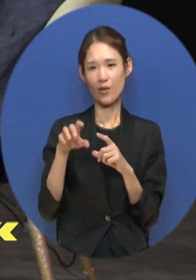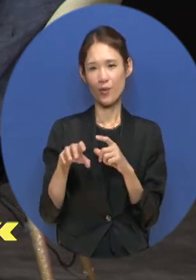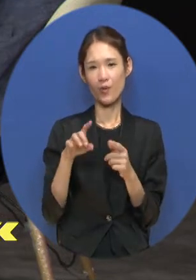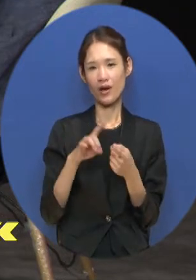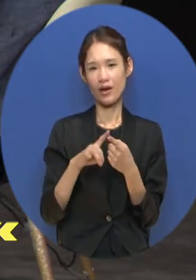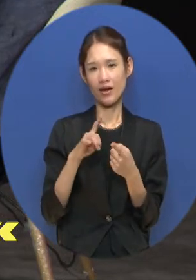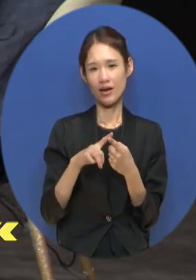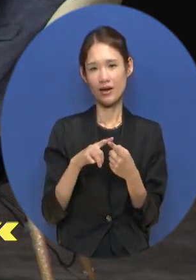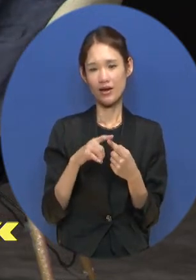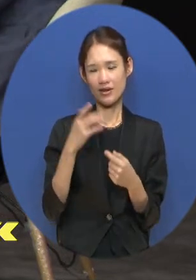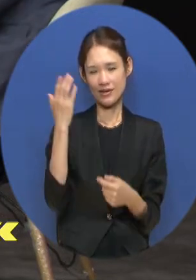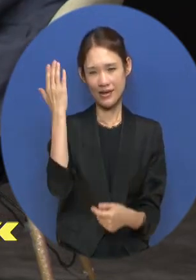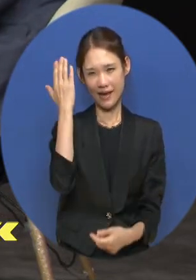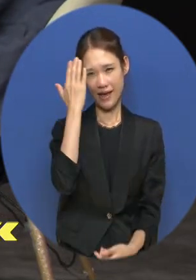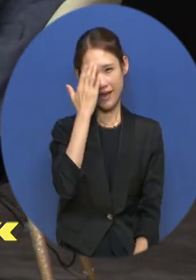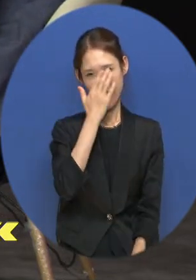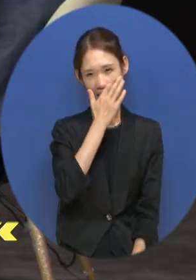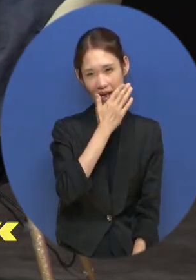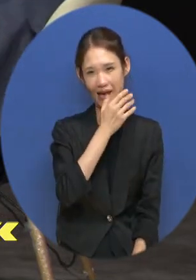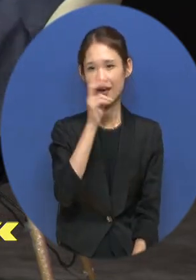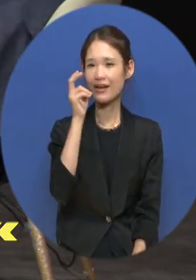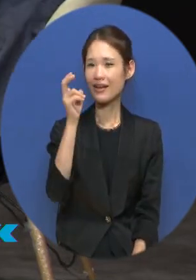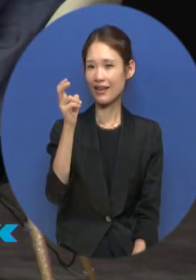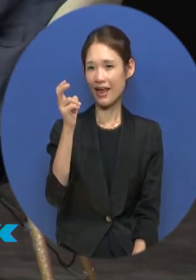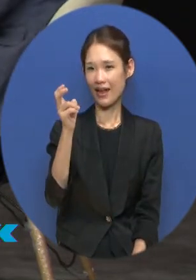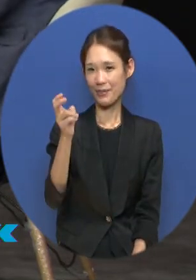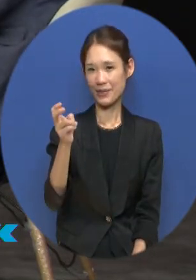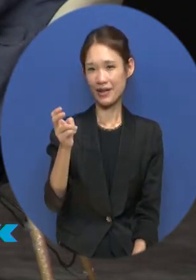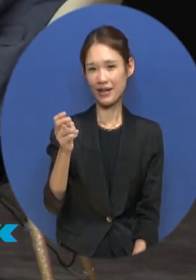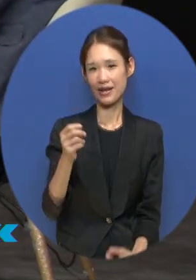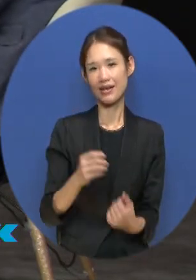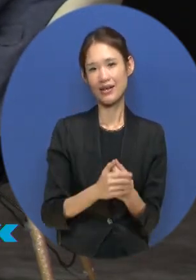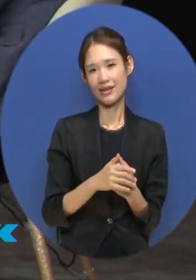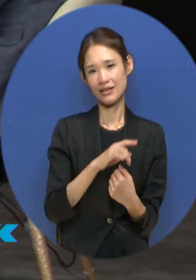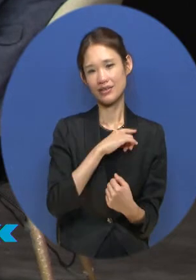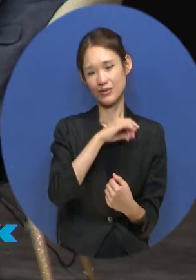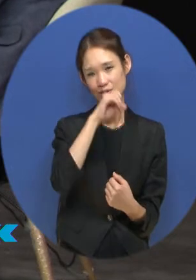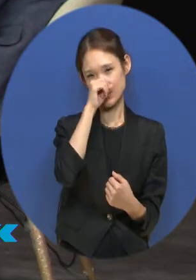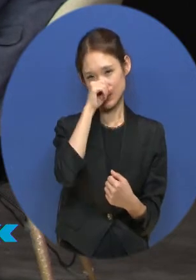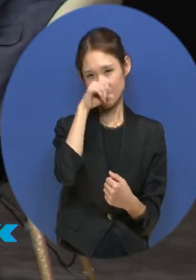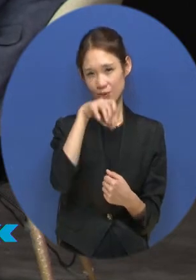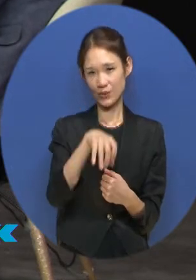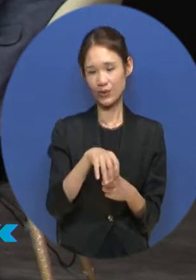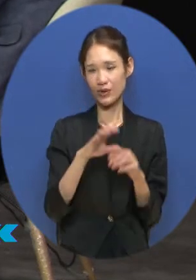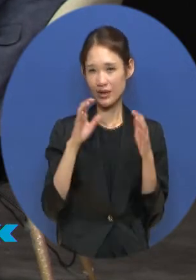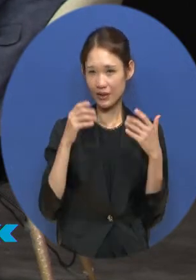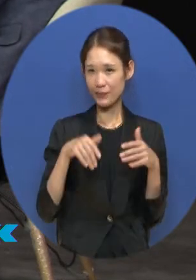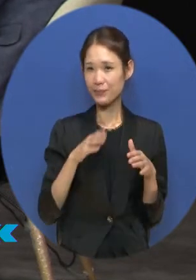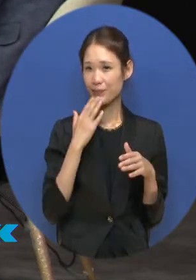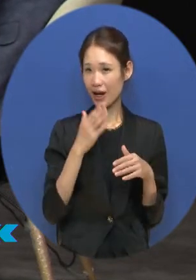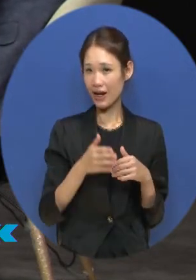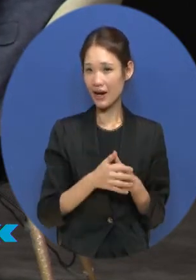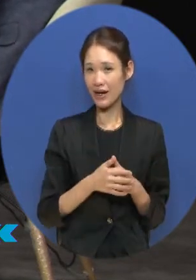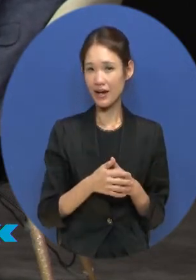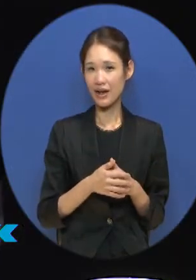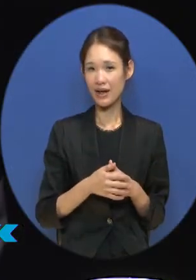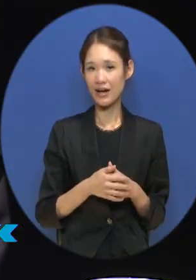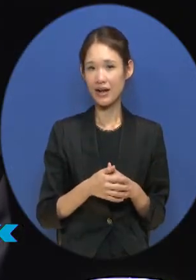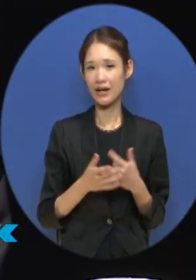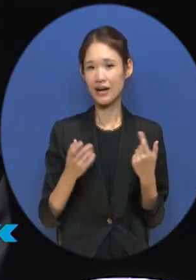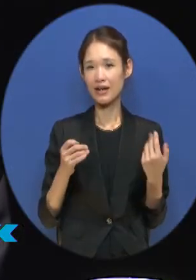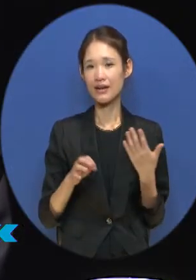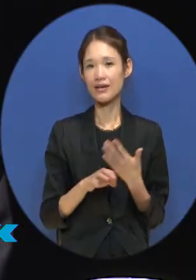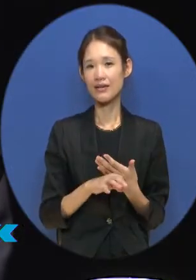아주 쾌적해질 수가 있겠네요. 그렇습니다. 네, 네. 굉장히 좋은 공간으로 거듭날 수가 있고요.